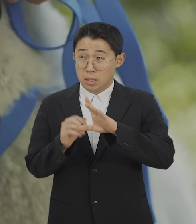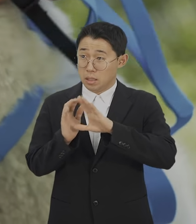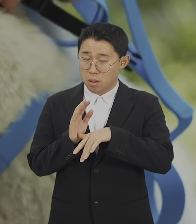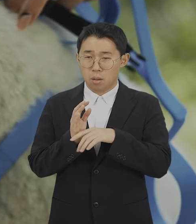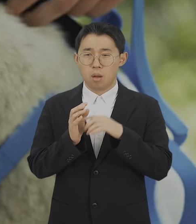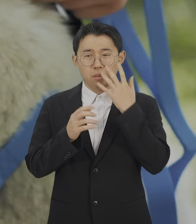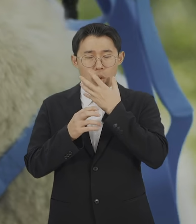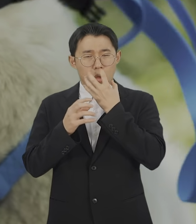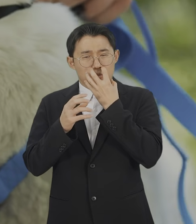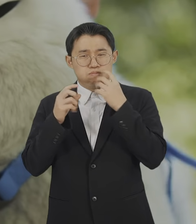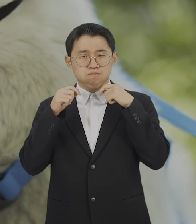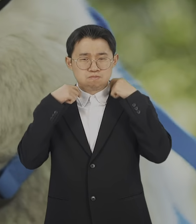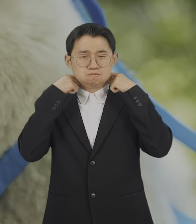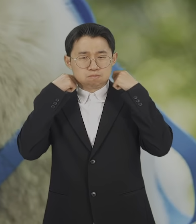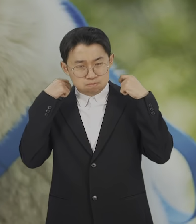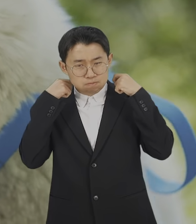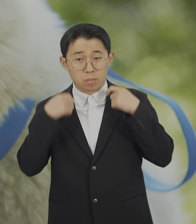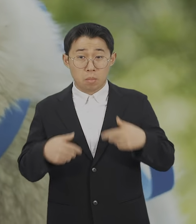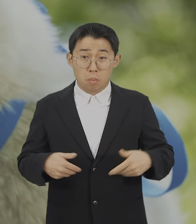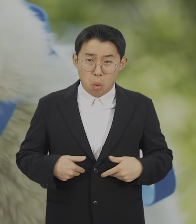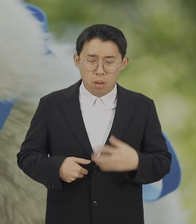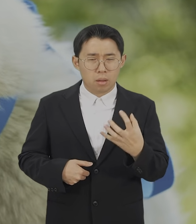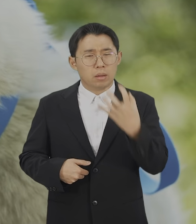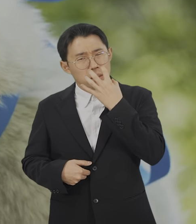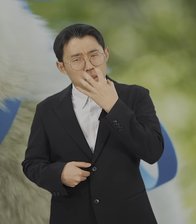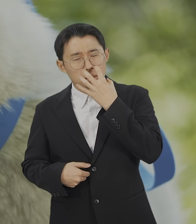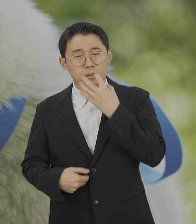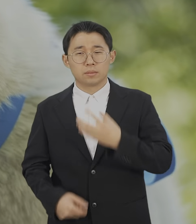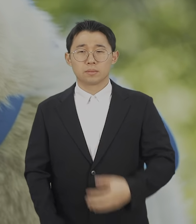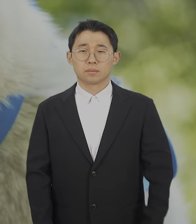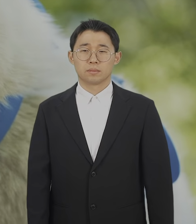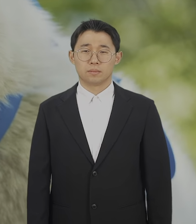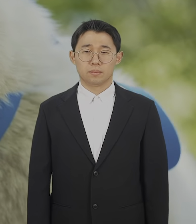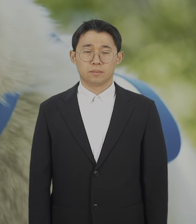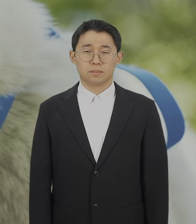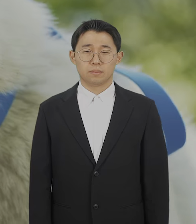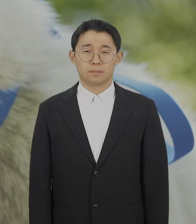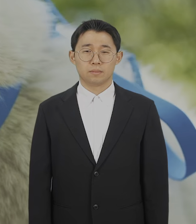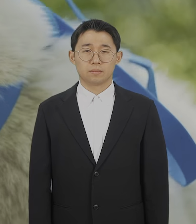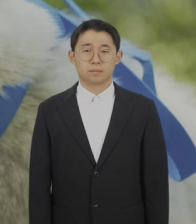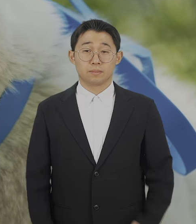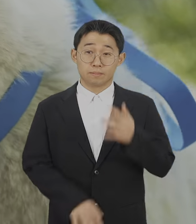반려견과 외출할 때는 꼭 목줄을 하고 필요할 때는 입마개도 꼭 착용해야 해요.